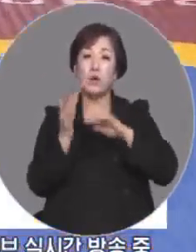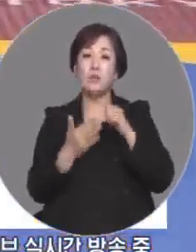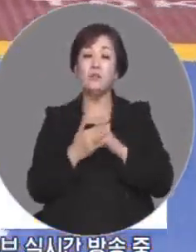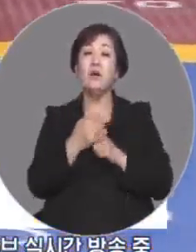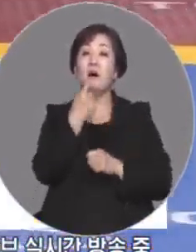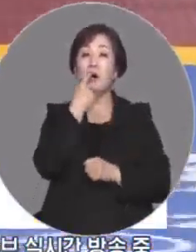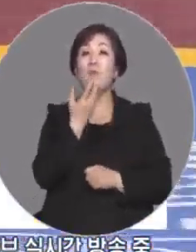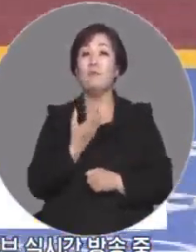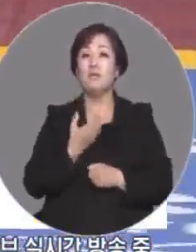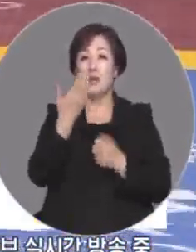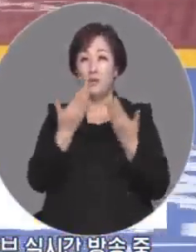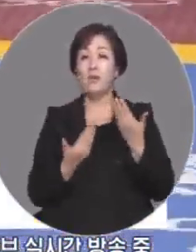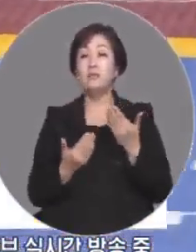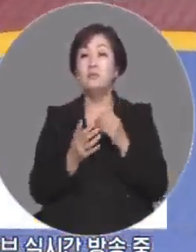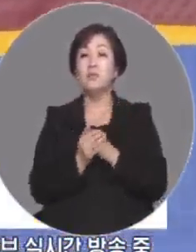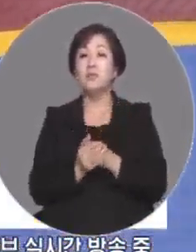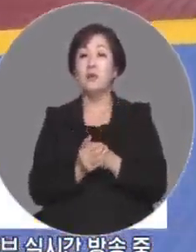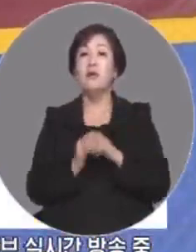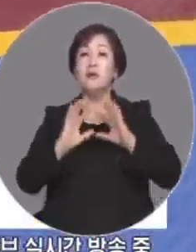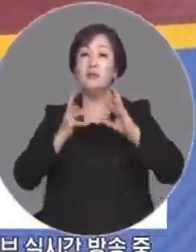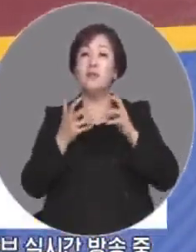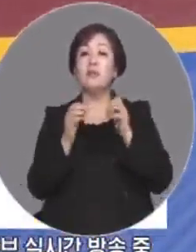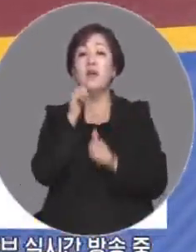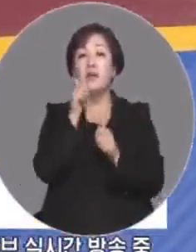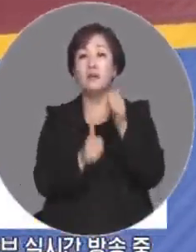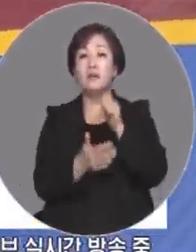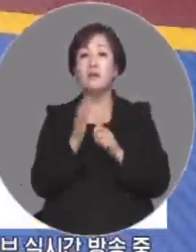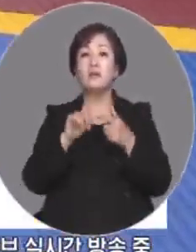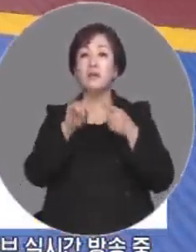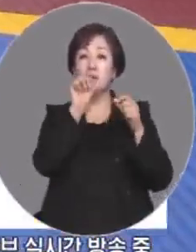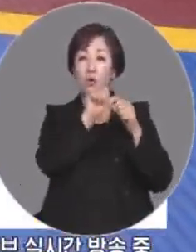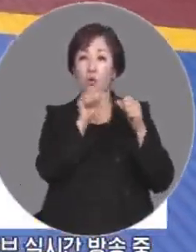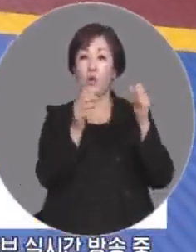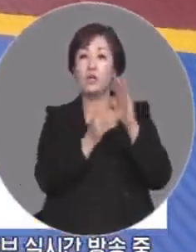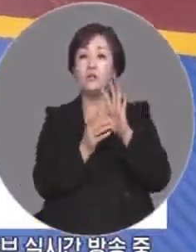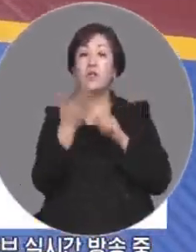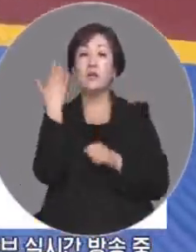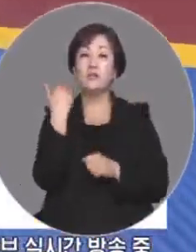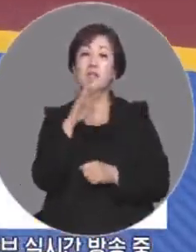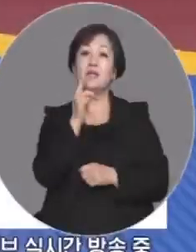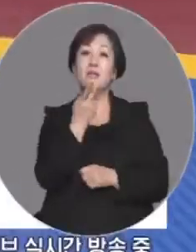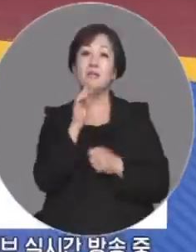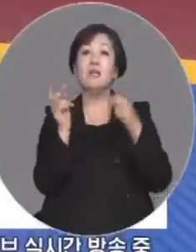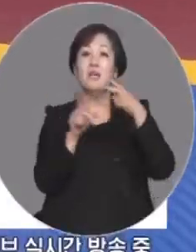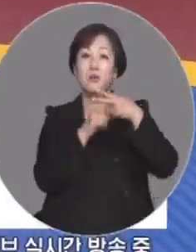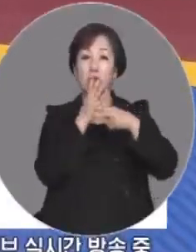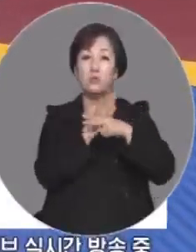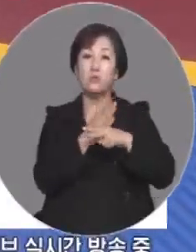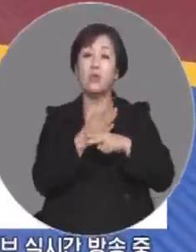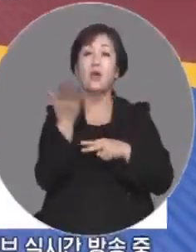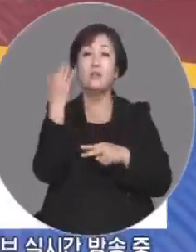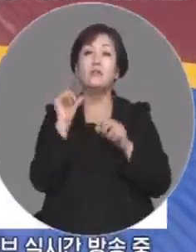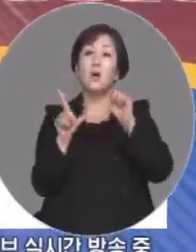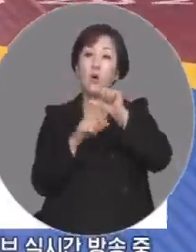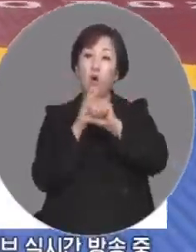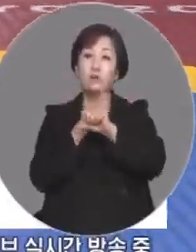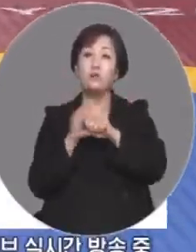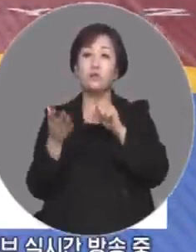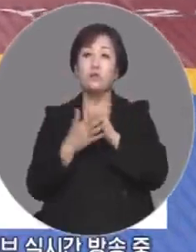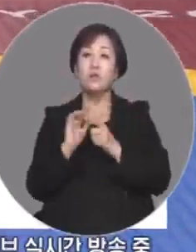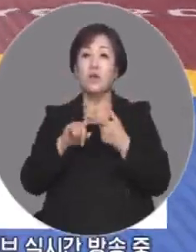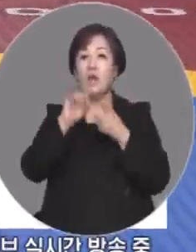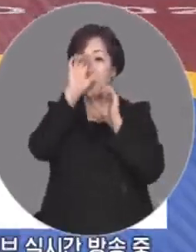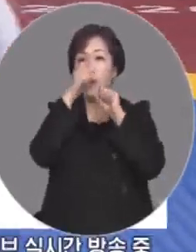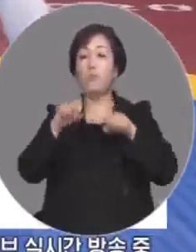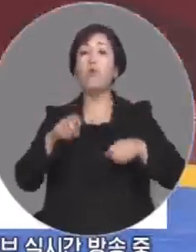차지했습니다 즐기 링킹 oe 니다 비는 지난해 2월에 이어 지난 5월에 왼쪽 발목